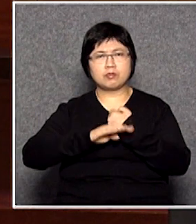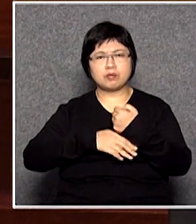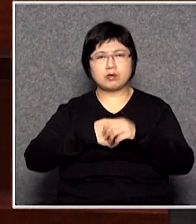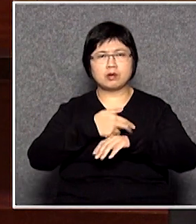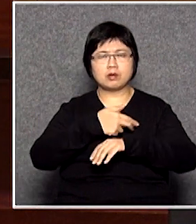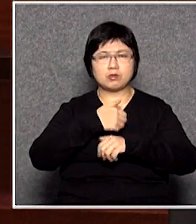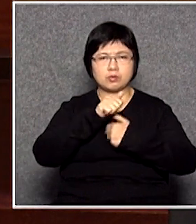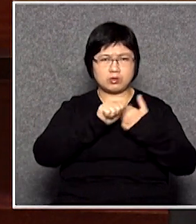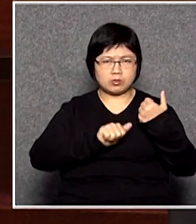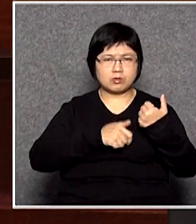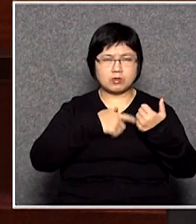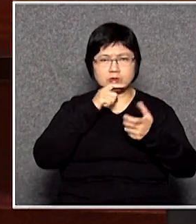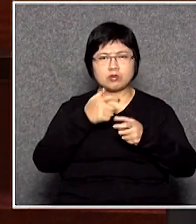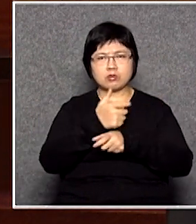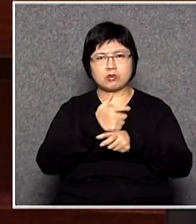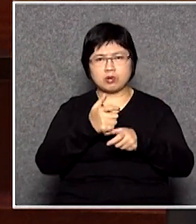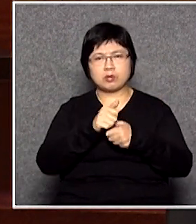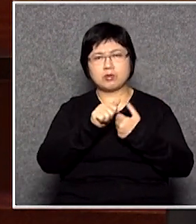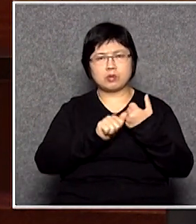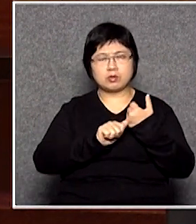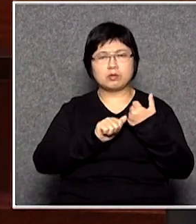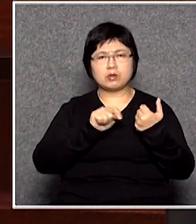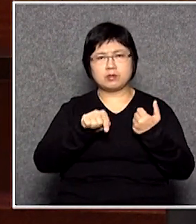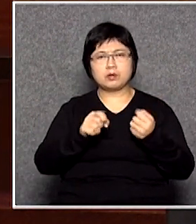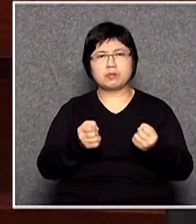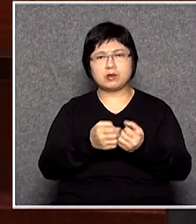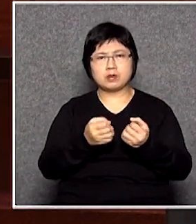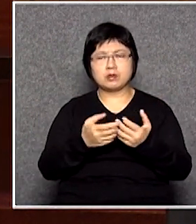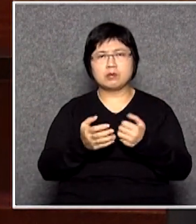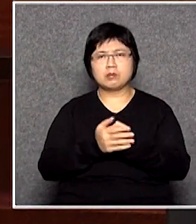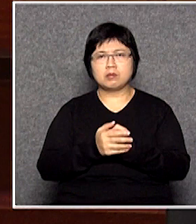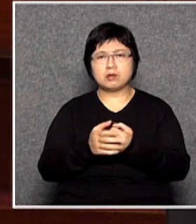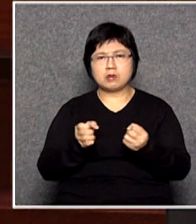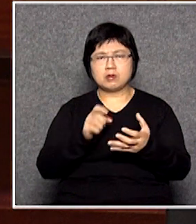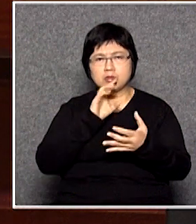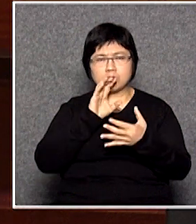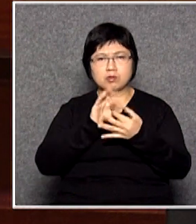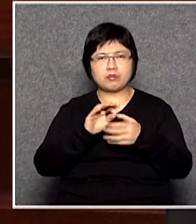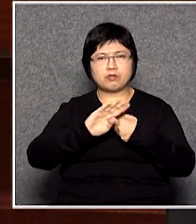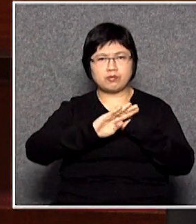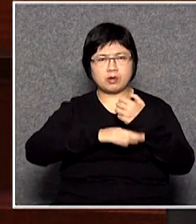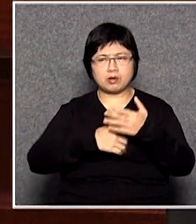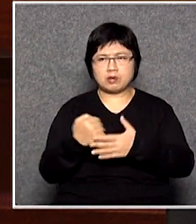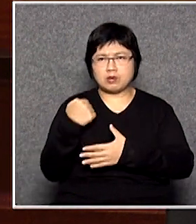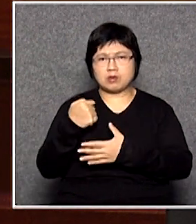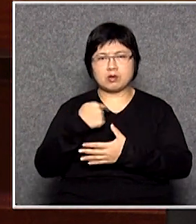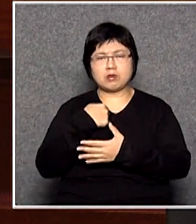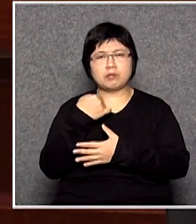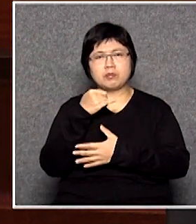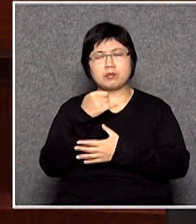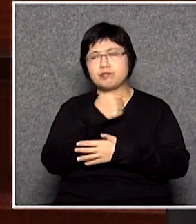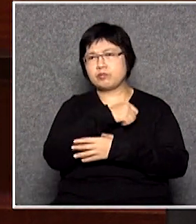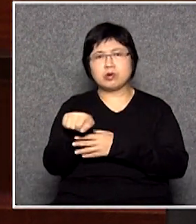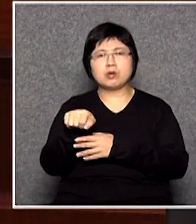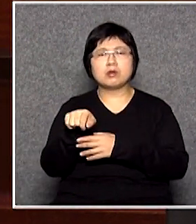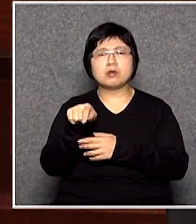財務委員會。基於呢兩個會議涉及具法律效力嘅議案，本人不能同意